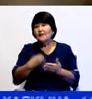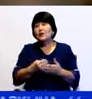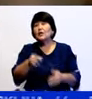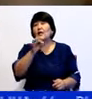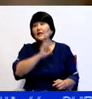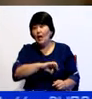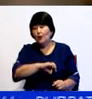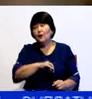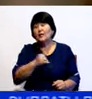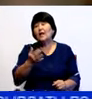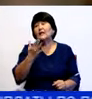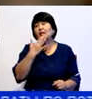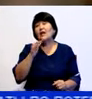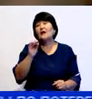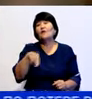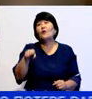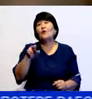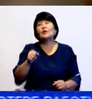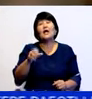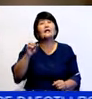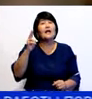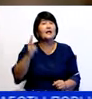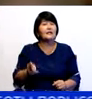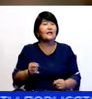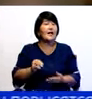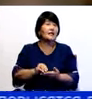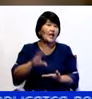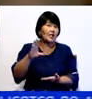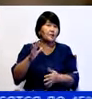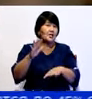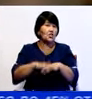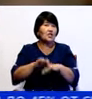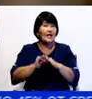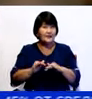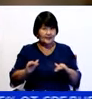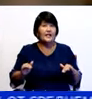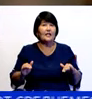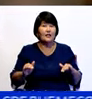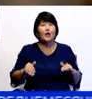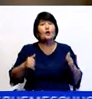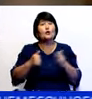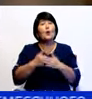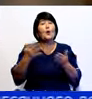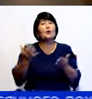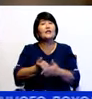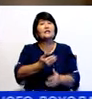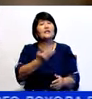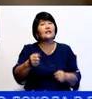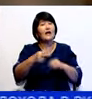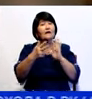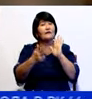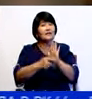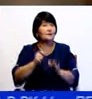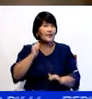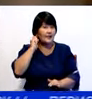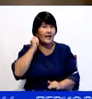дохода Национального фонда на социальные накопительные счета детей до достижения ими